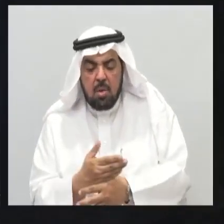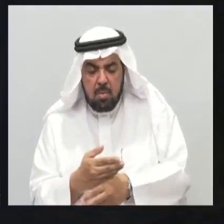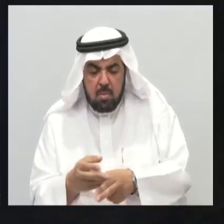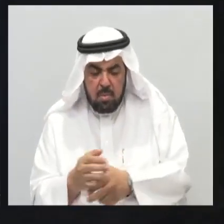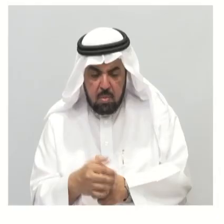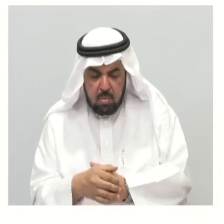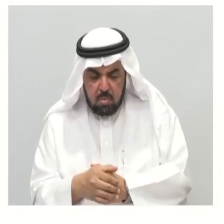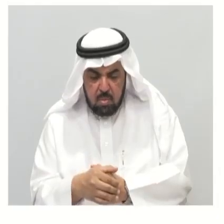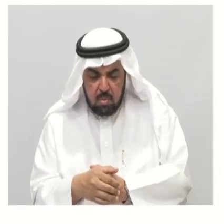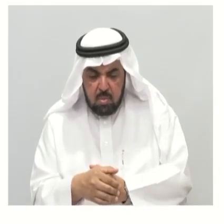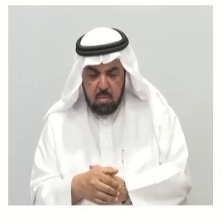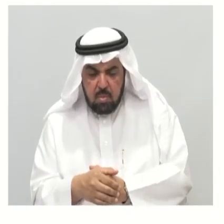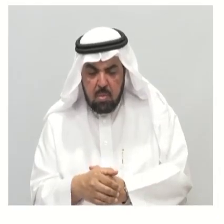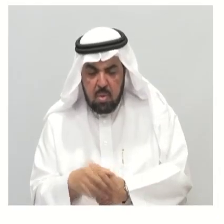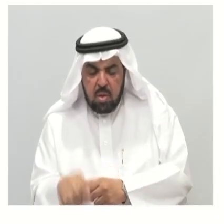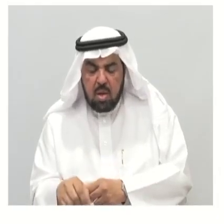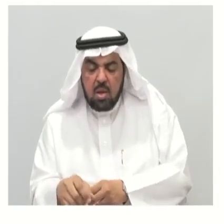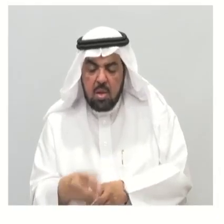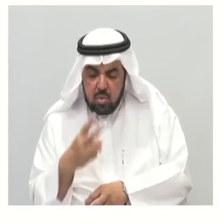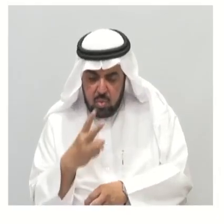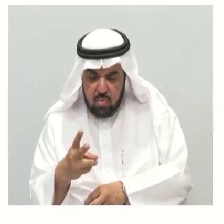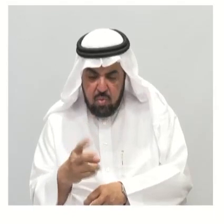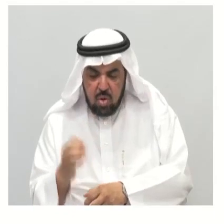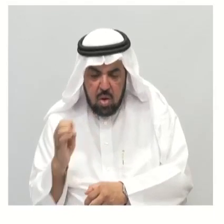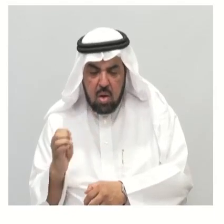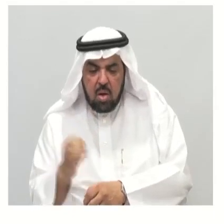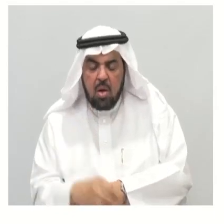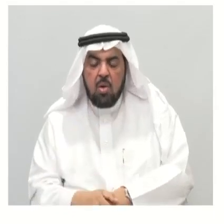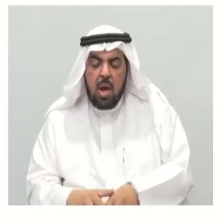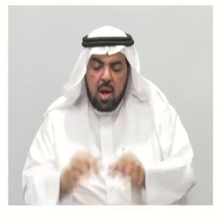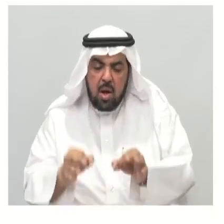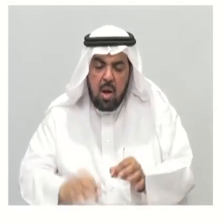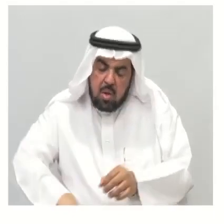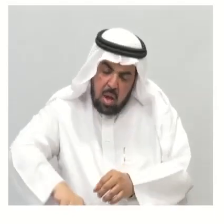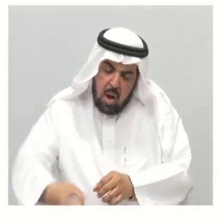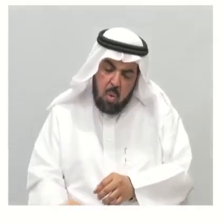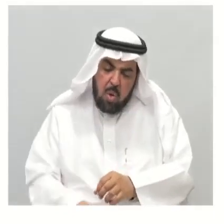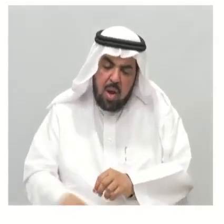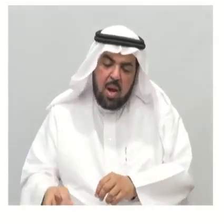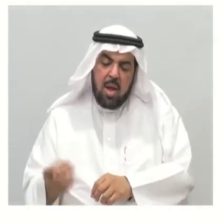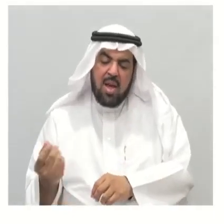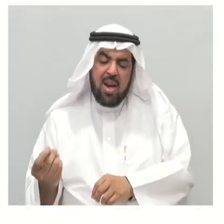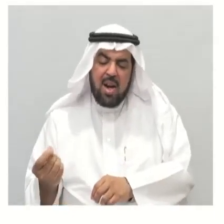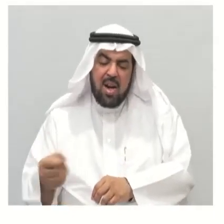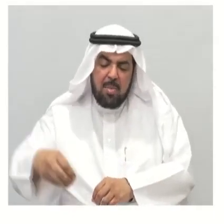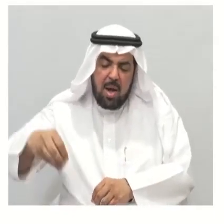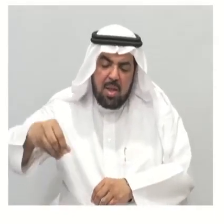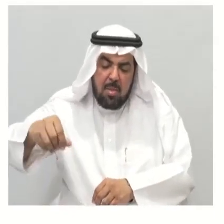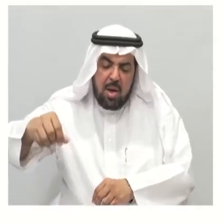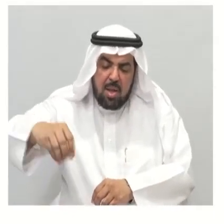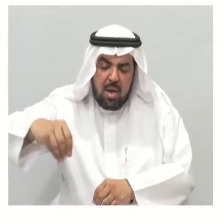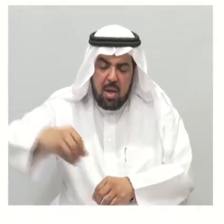طلابي؟ إذن تأمل الجواب. ممتاز، لأنه تحول إلى الرماد.